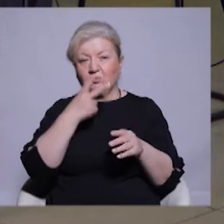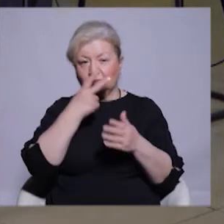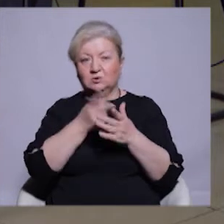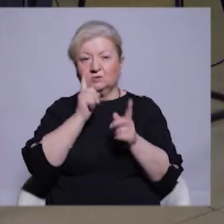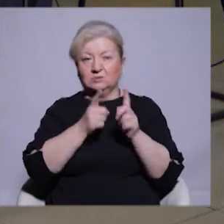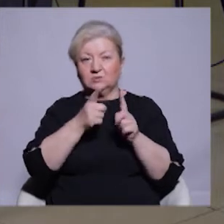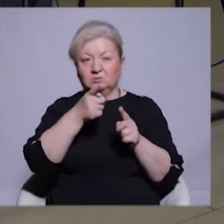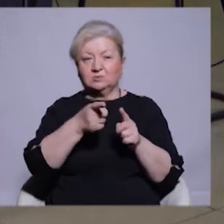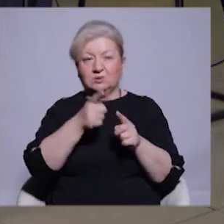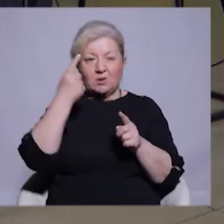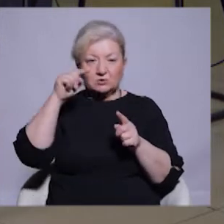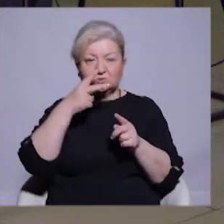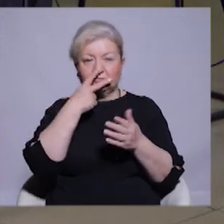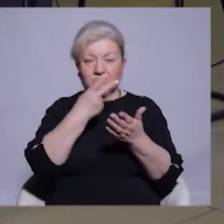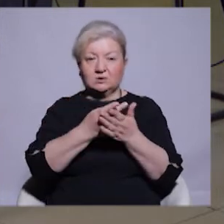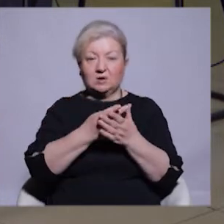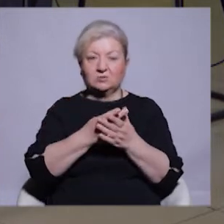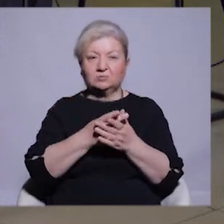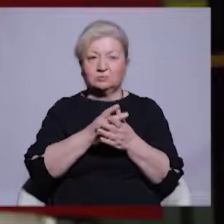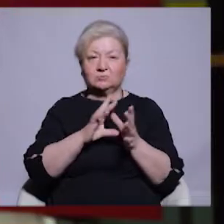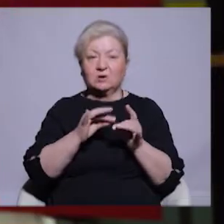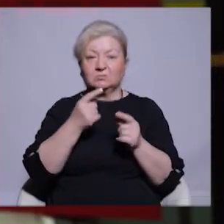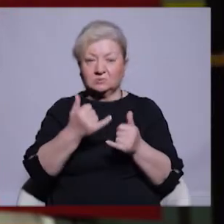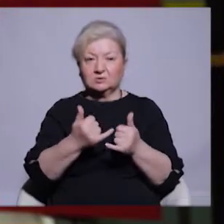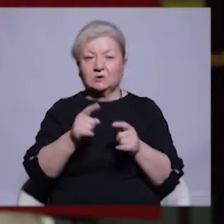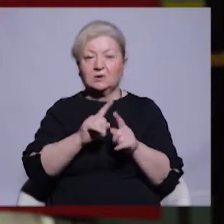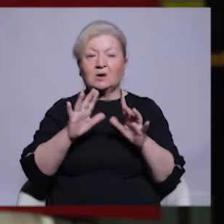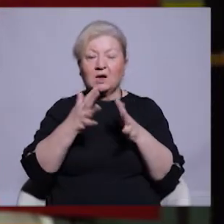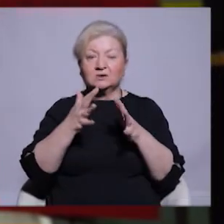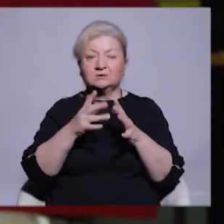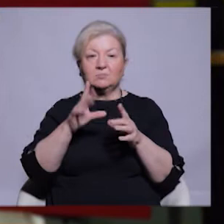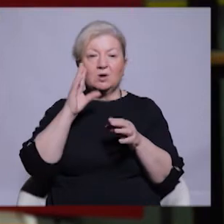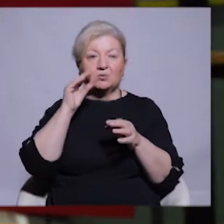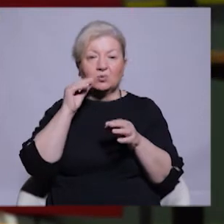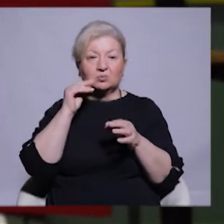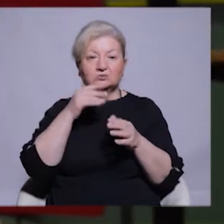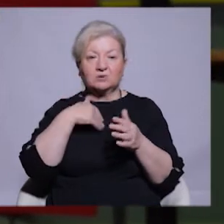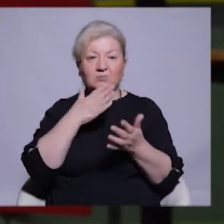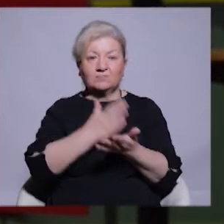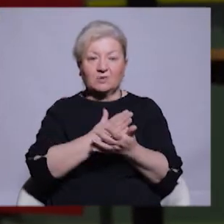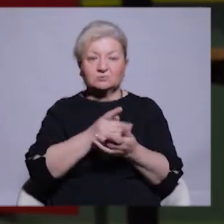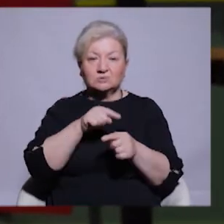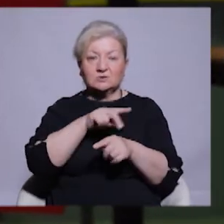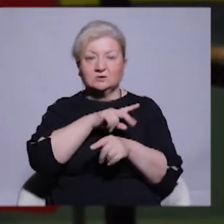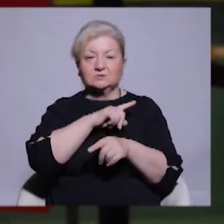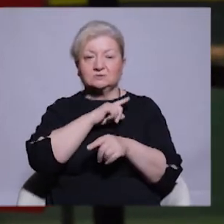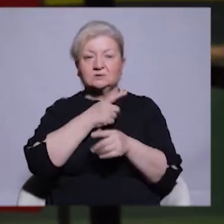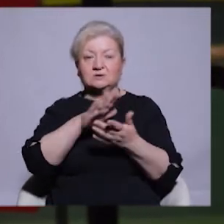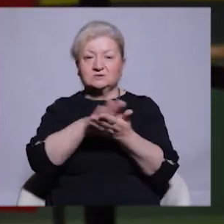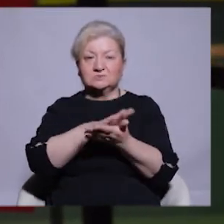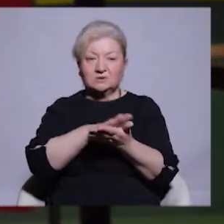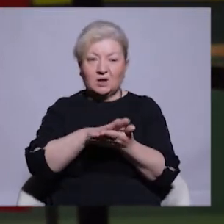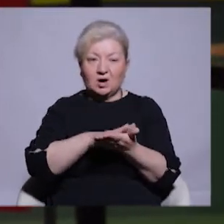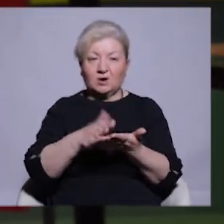რეალურ ამოცანაშიც გამოვიყენებთ ამას, მაგრამ ჯერ ნახოთ, რა ხდება, როდესაც ჩვენ გვაქვს ისეთი ძალები, მაგალითად